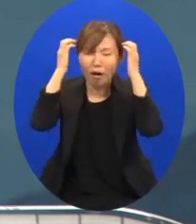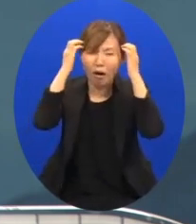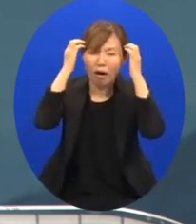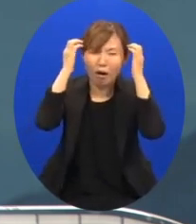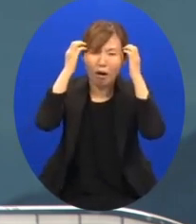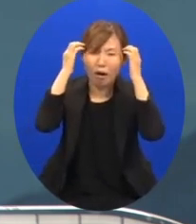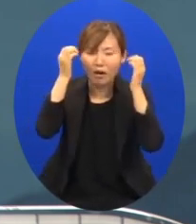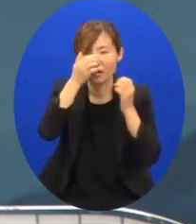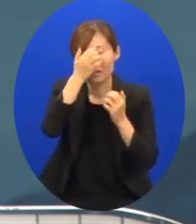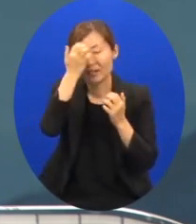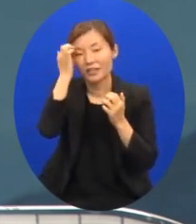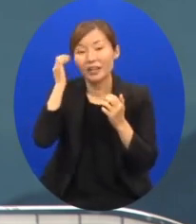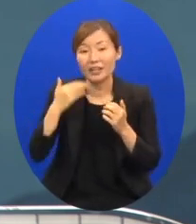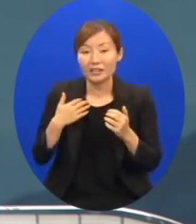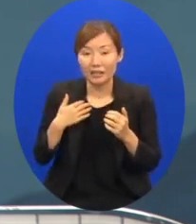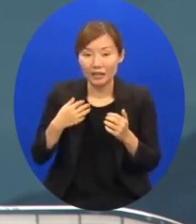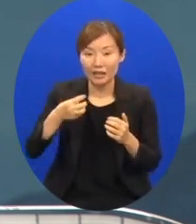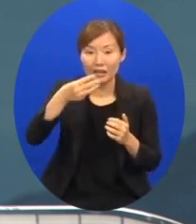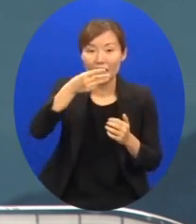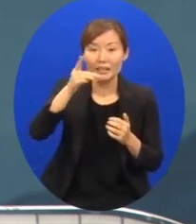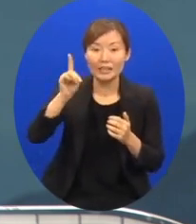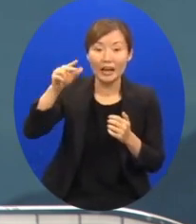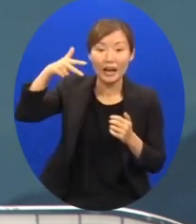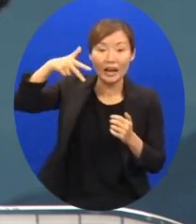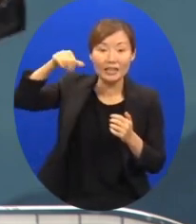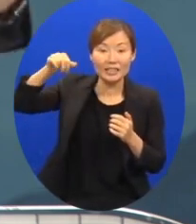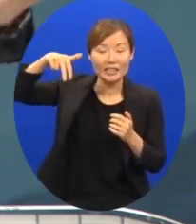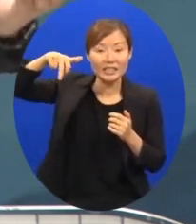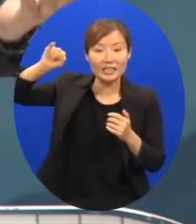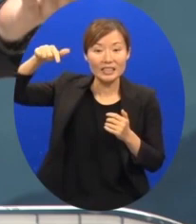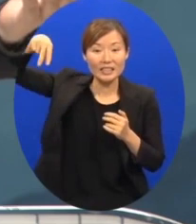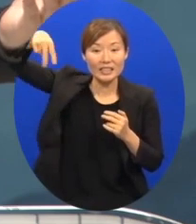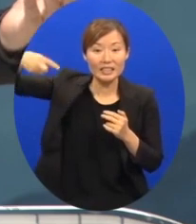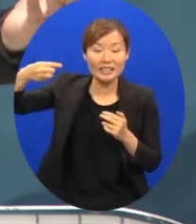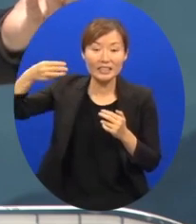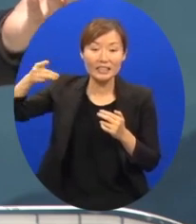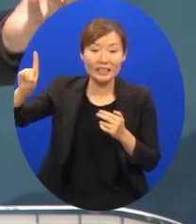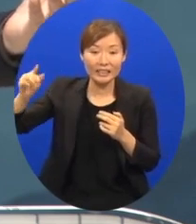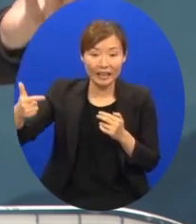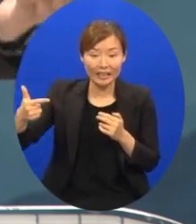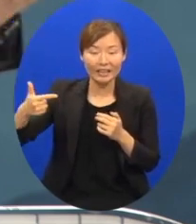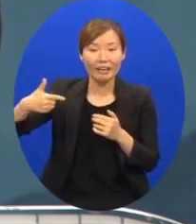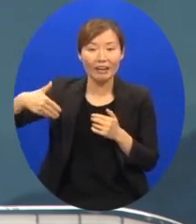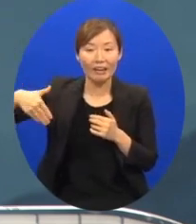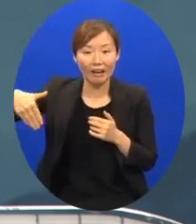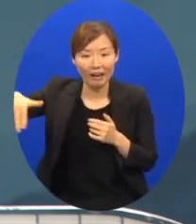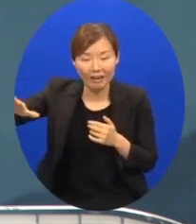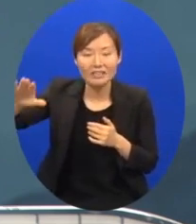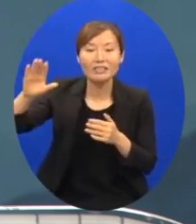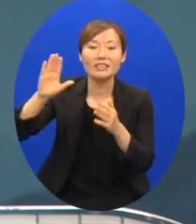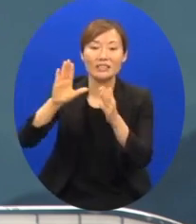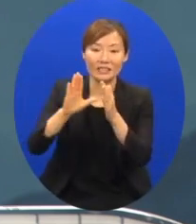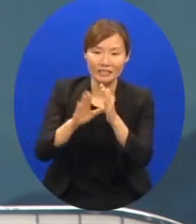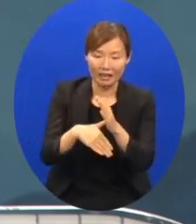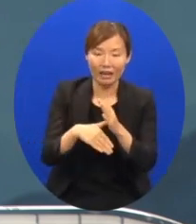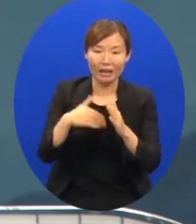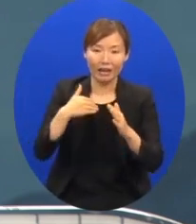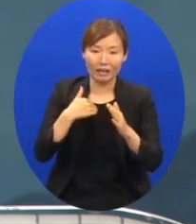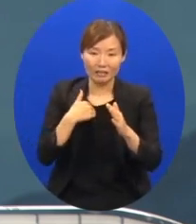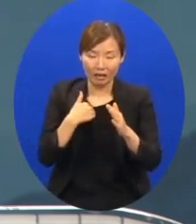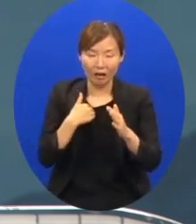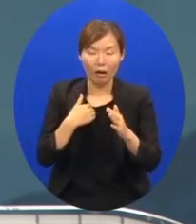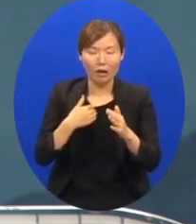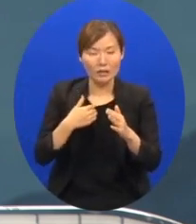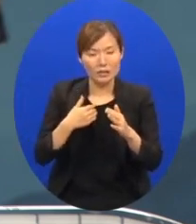타지키스탄 이라 나라 수도 2 3대 집회를 인도하며 갔었던 적이 있습니다 늦은 겨울이 에요 그